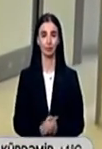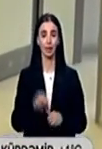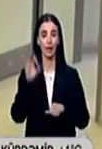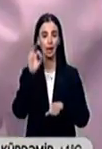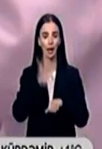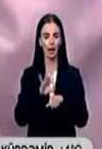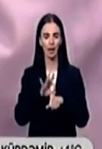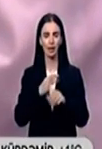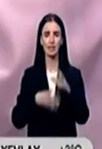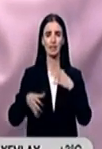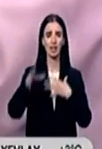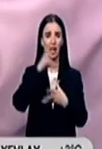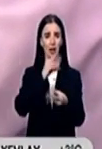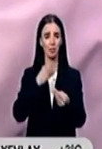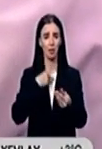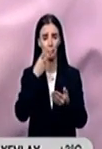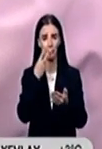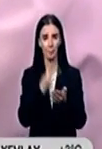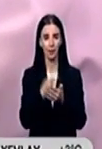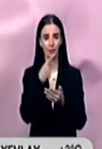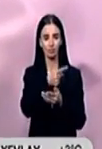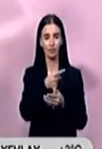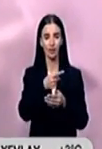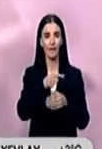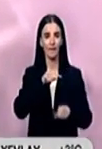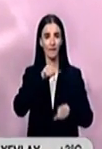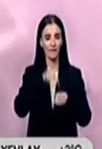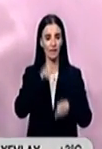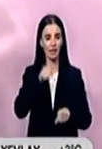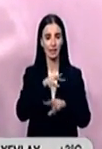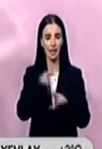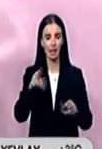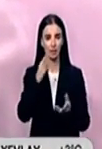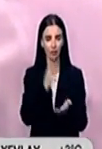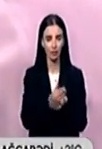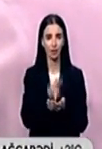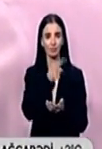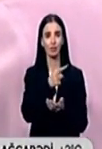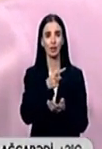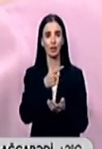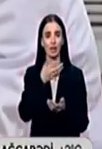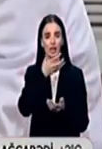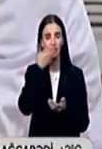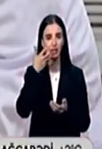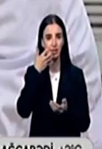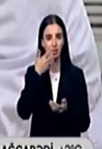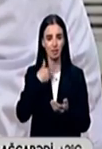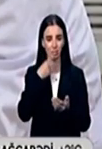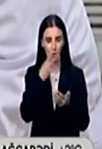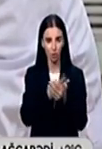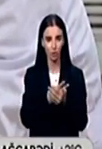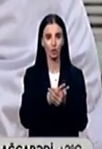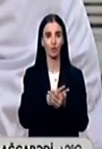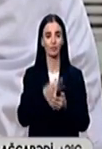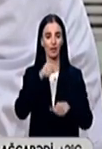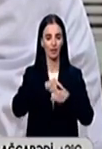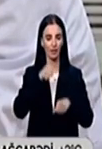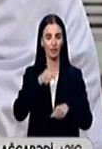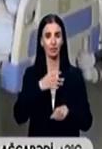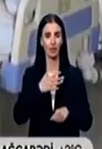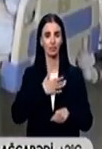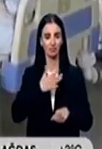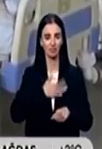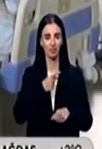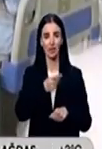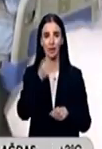Xəstəliklərin hamısında demək olar ki, simptomlar eynidir. Hərarət, quru, sükürək, halsızlıq və əzəl ağrıları. Hazırda dünyada yayılmaqda davam